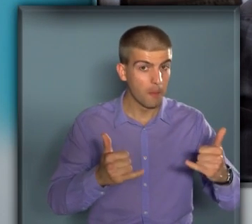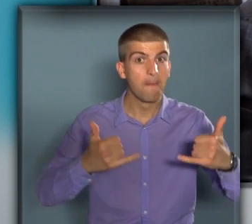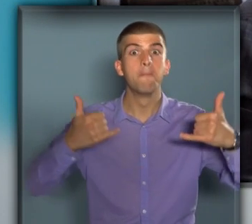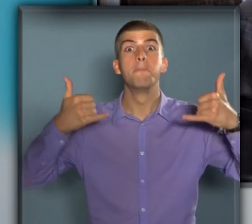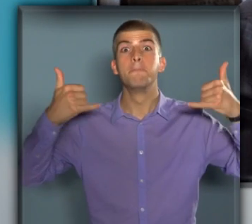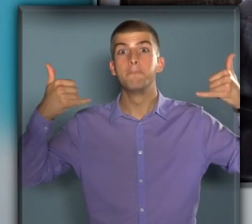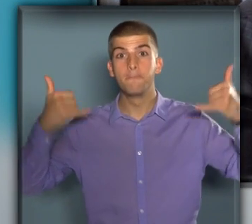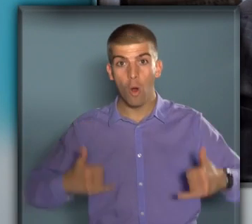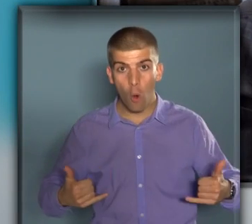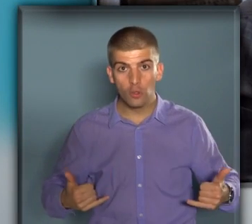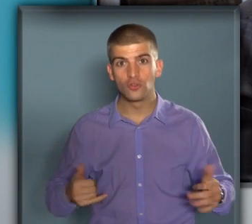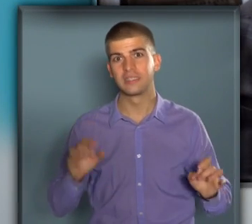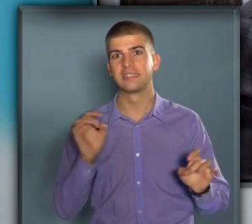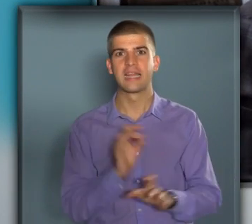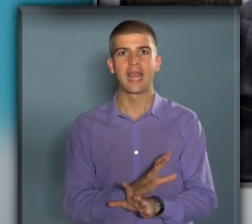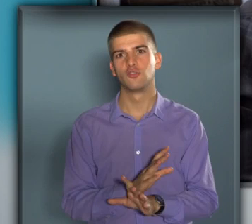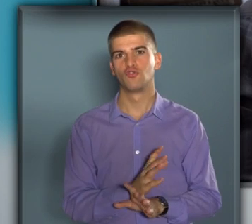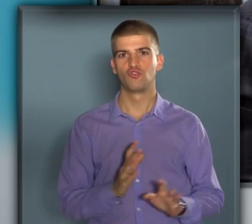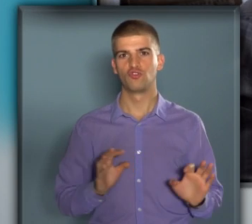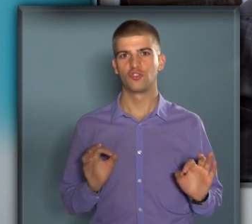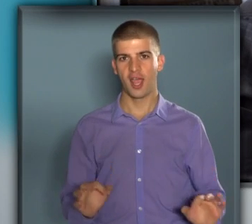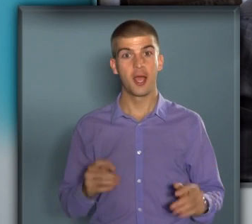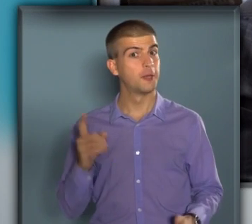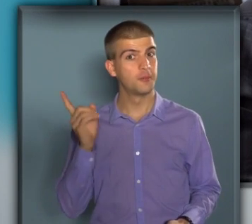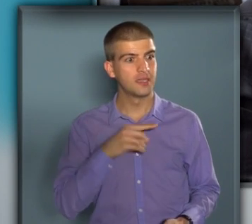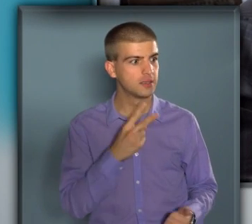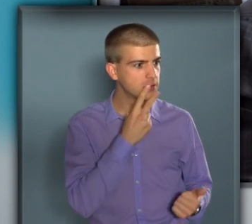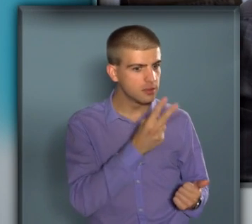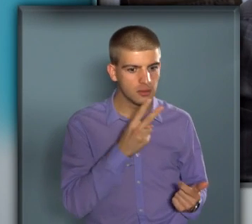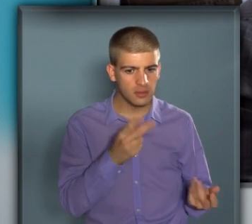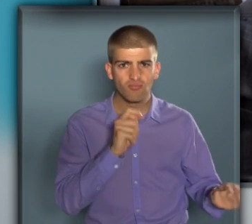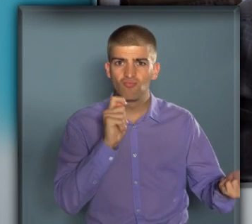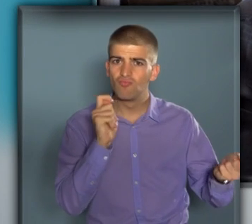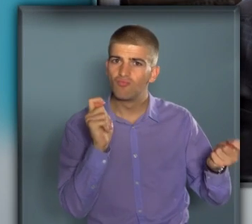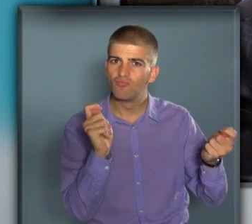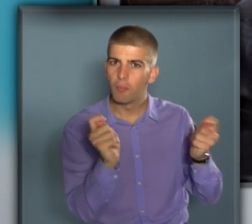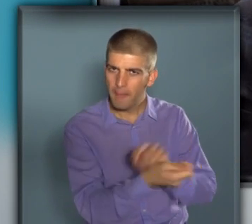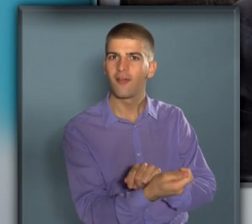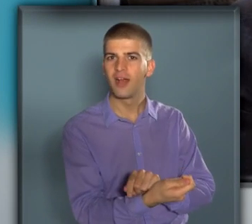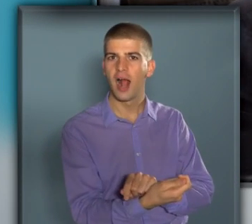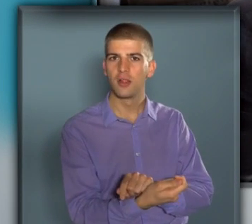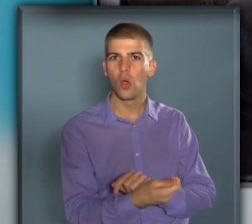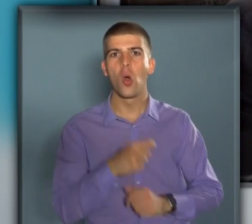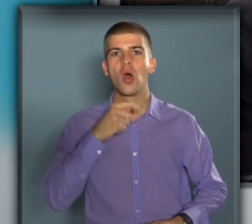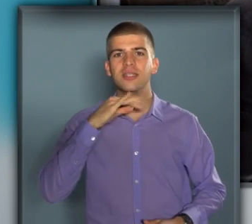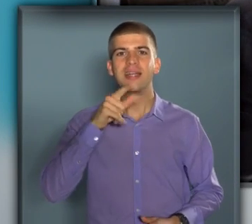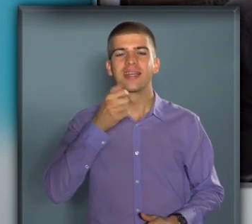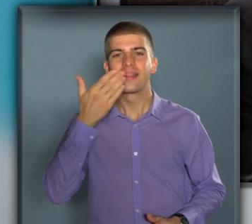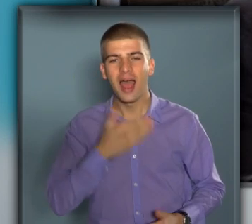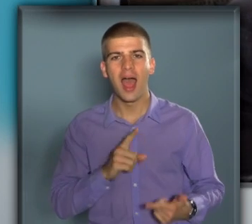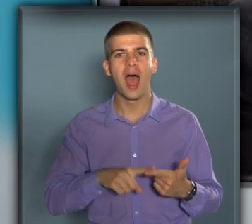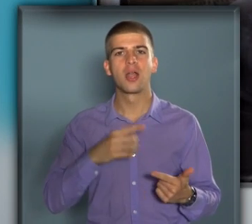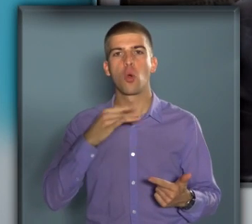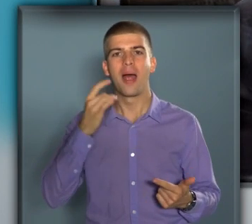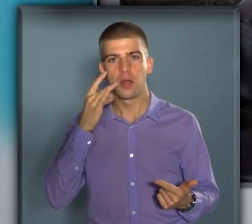erőltetve fölfejlesztettek. Abban a szerencsés helyzetben vagyunk, hogy a szemünk láttára változik át a kőbánya, a Richter,